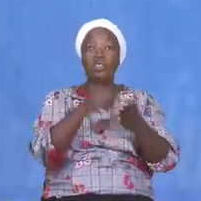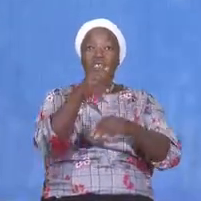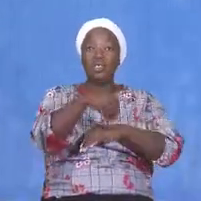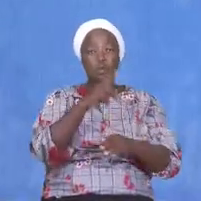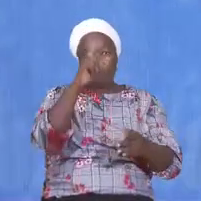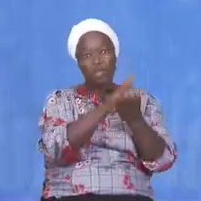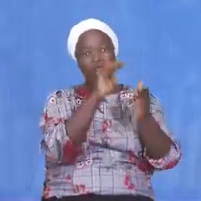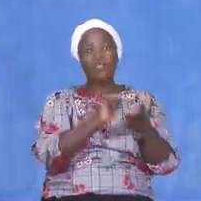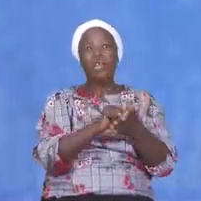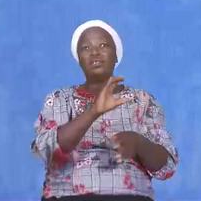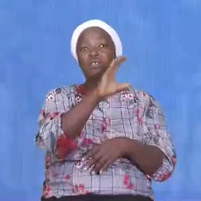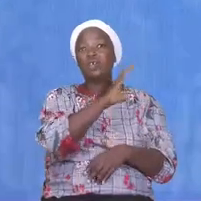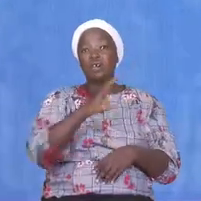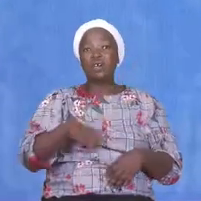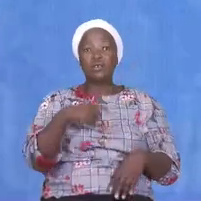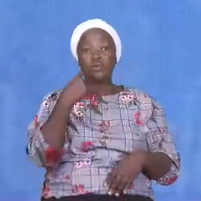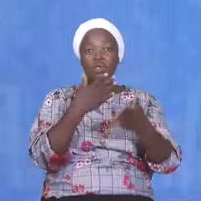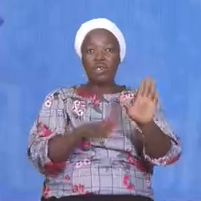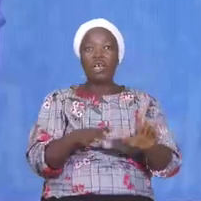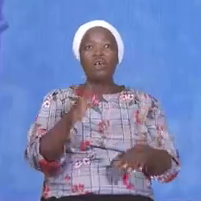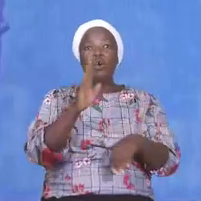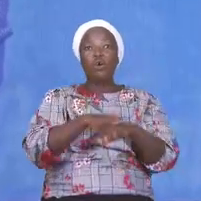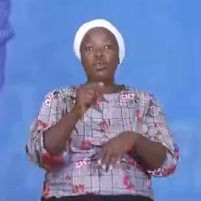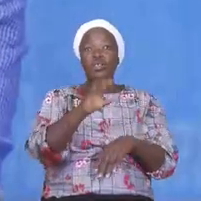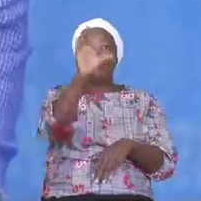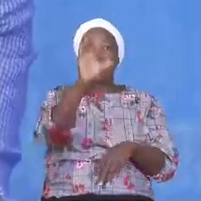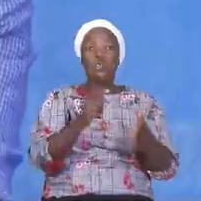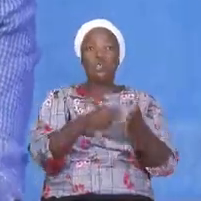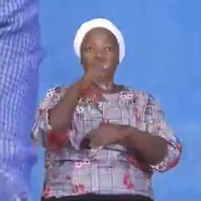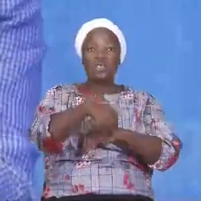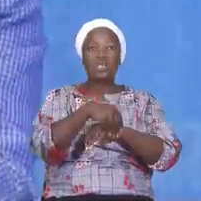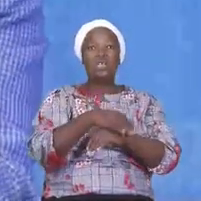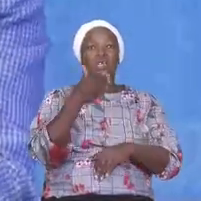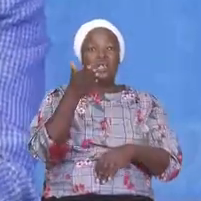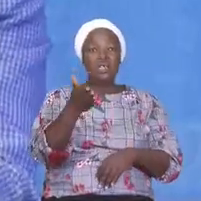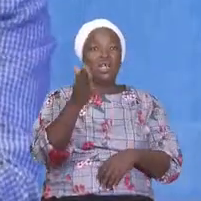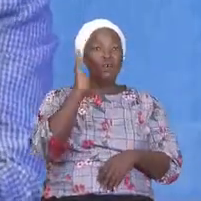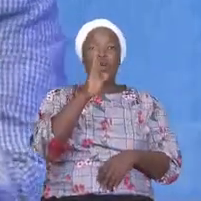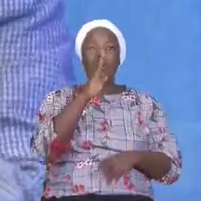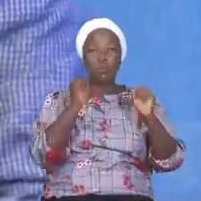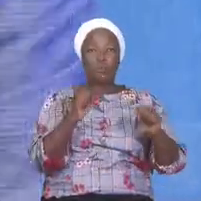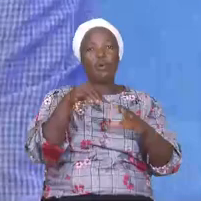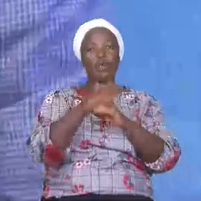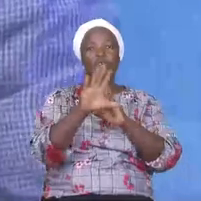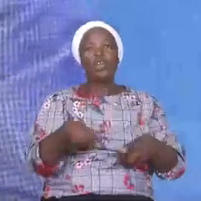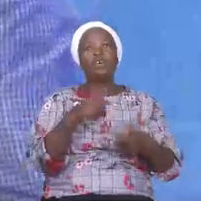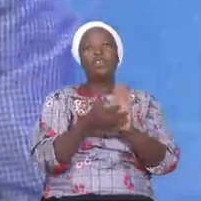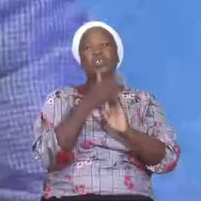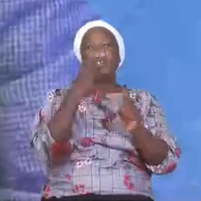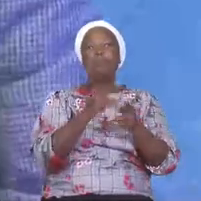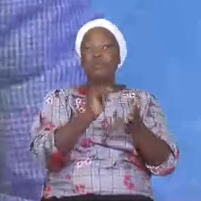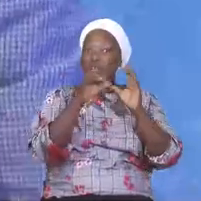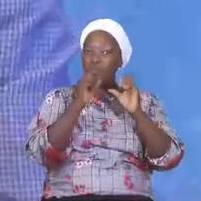soir, quand vous acceptez la croix ce soir, vous croyez qu'au Christ qui est mort sur la croix ce